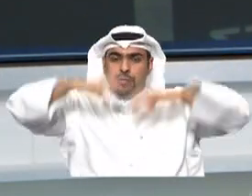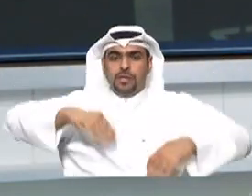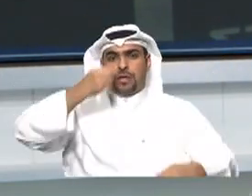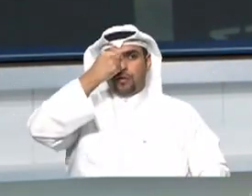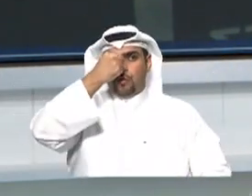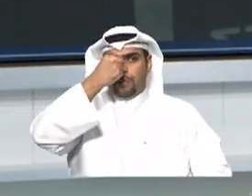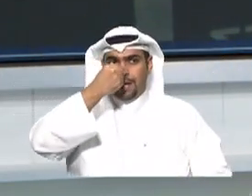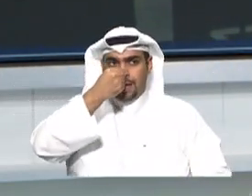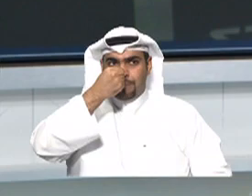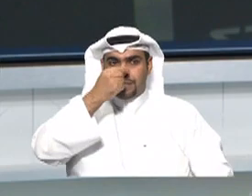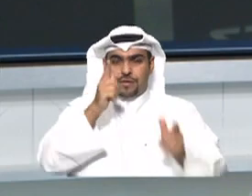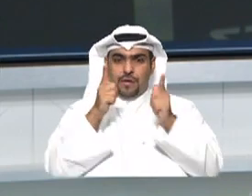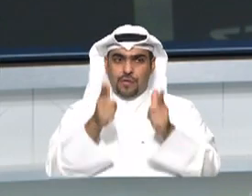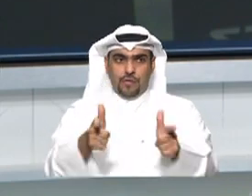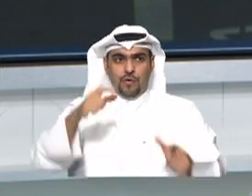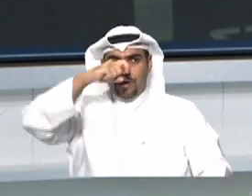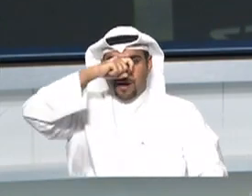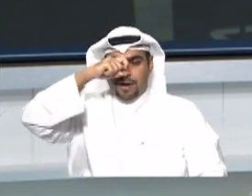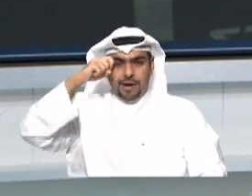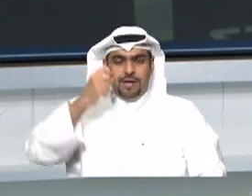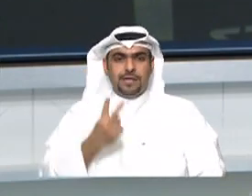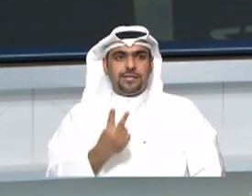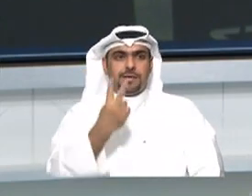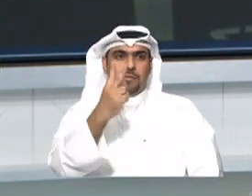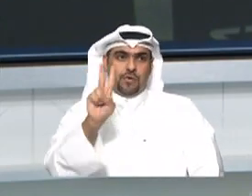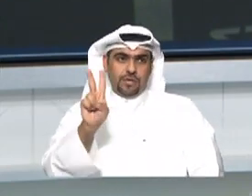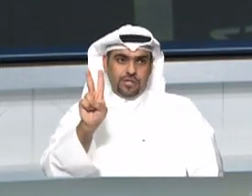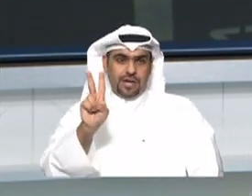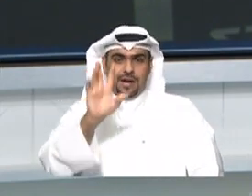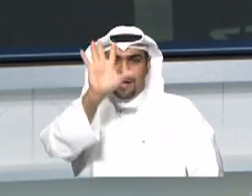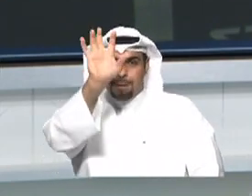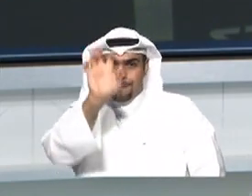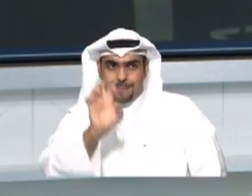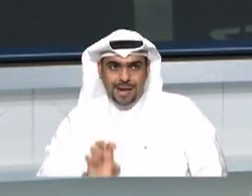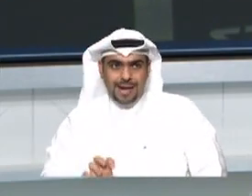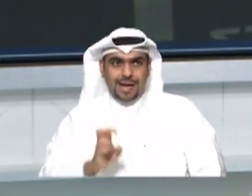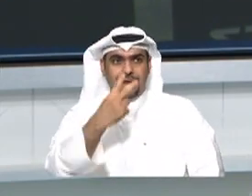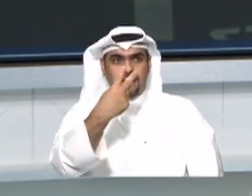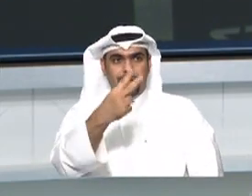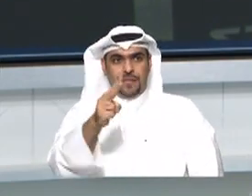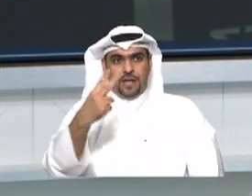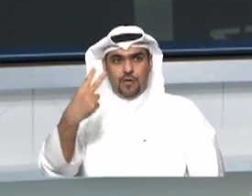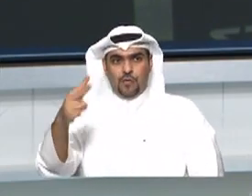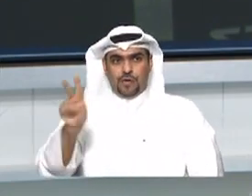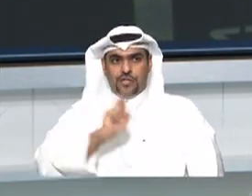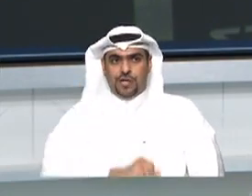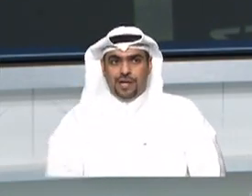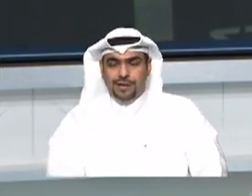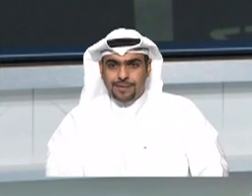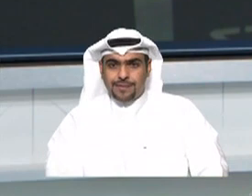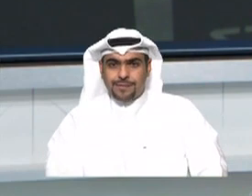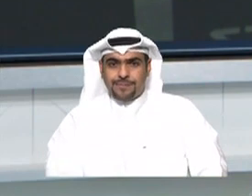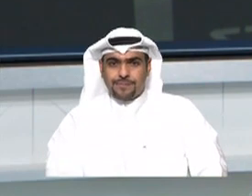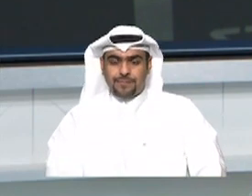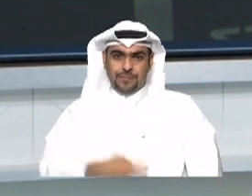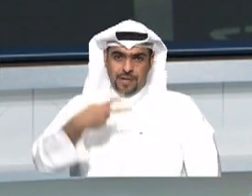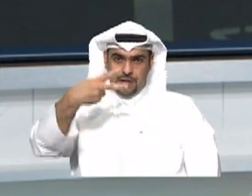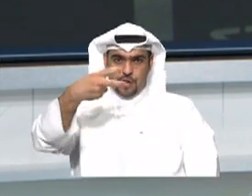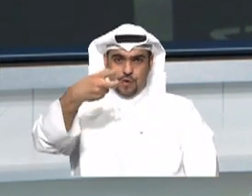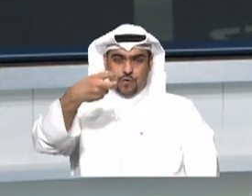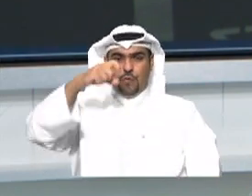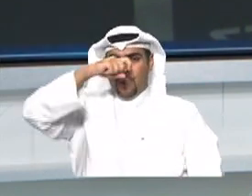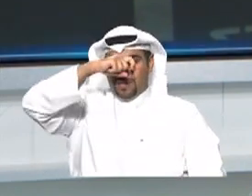الحرارة، ودرجات الحرارة تبدأ بالانكسار ما بين 19 إلى 20 درجة مئوية في مدينة الكويت. بالنسبة للمناطق